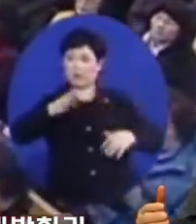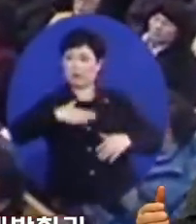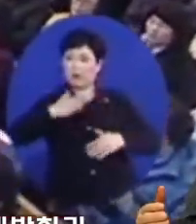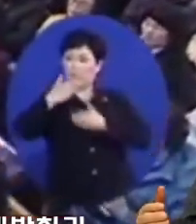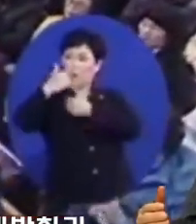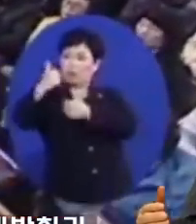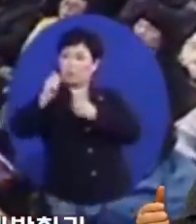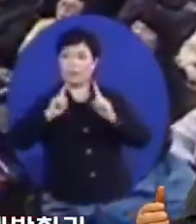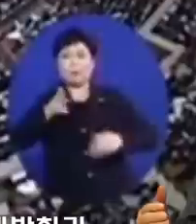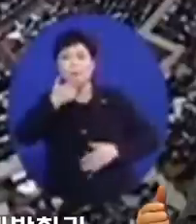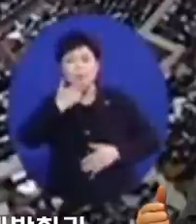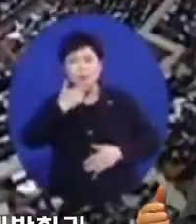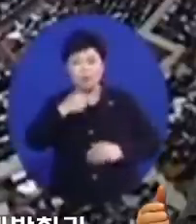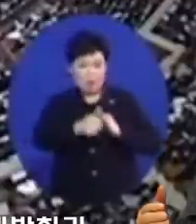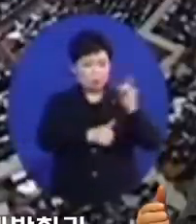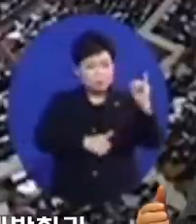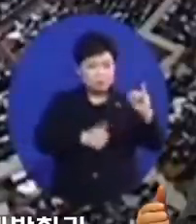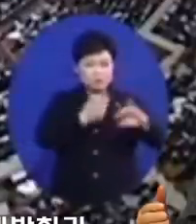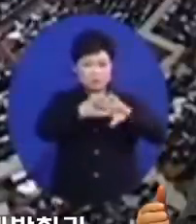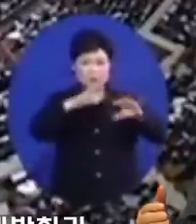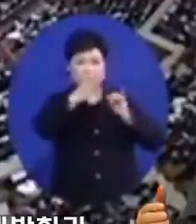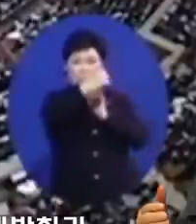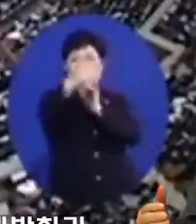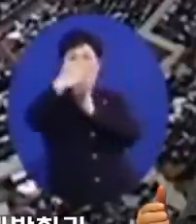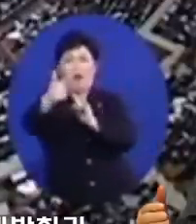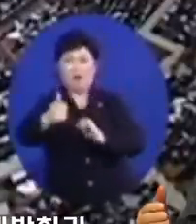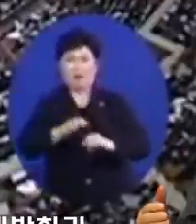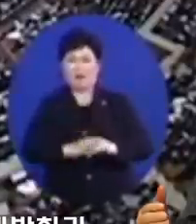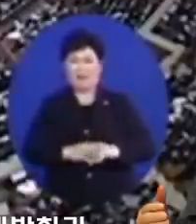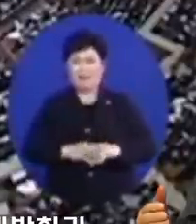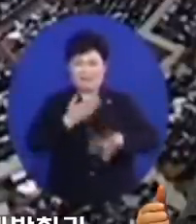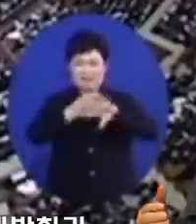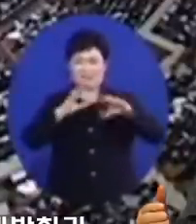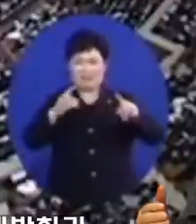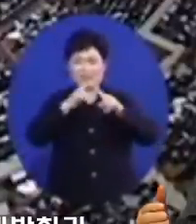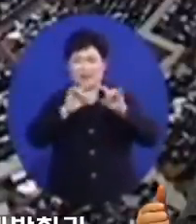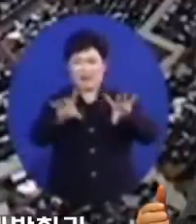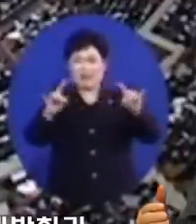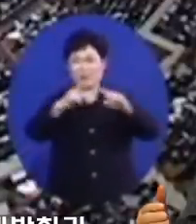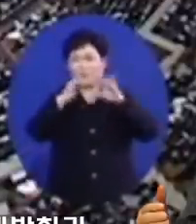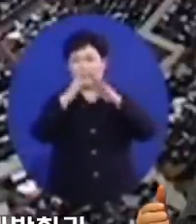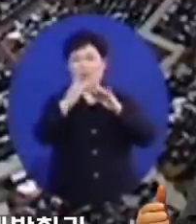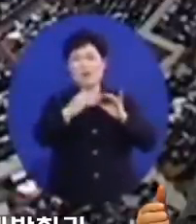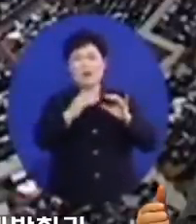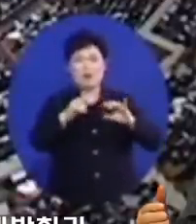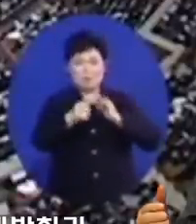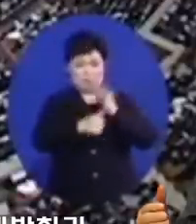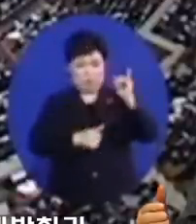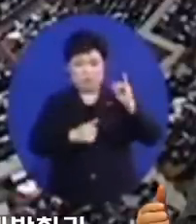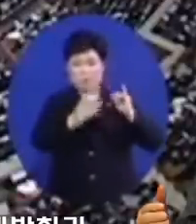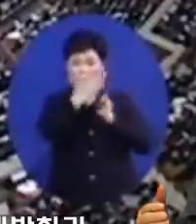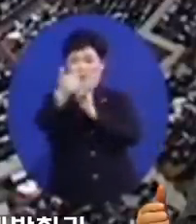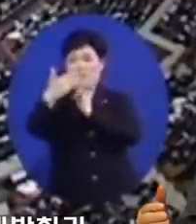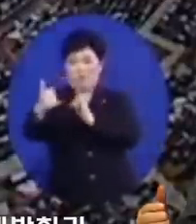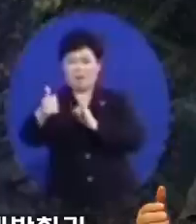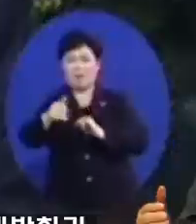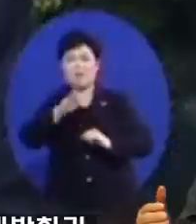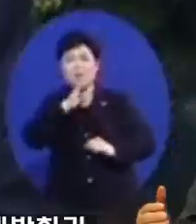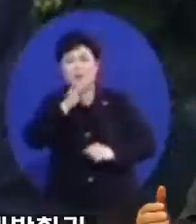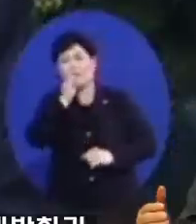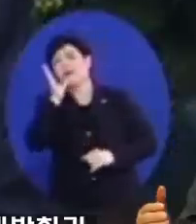김성애 총장은 오란 사람이 많고 외국 각 교회에서 와서 부흥회를 열어달라고 합니다. 그 왜 내가 놀랬냐면,